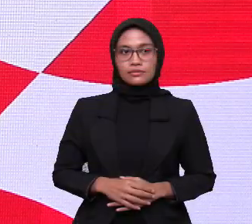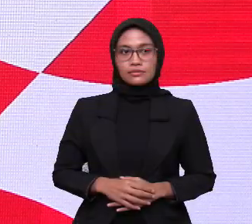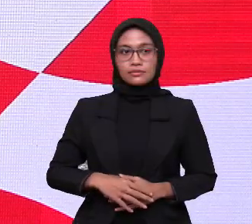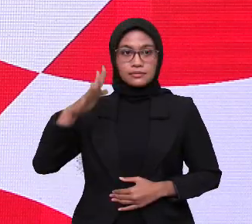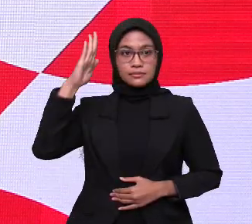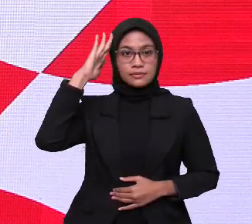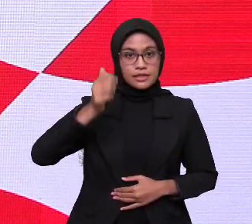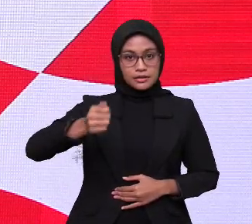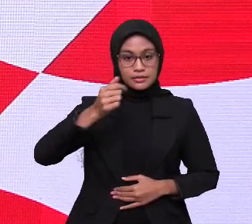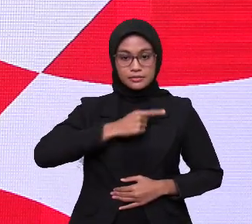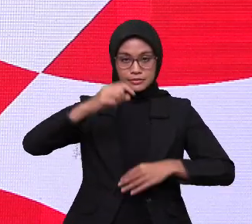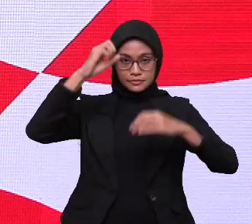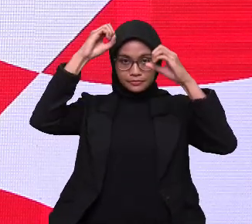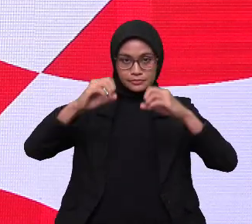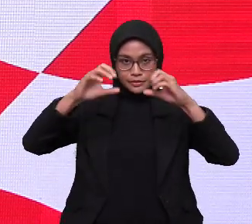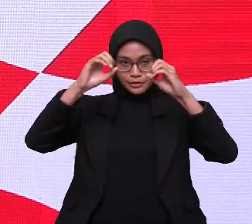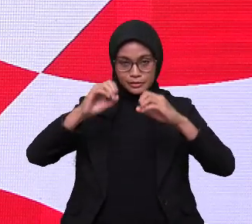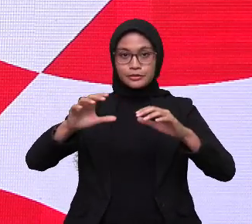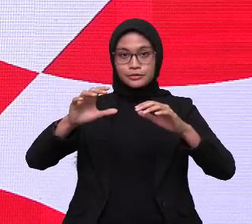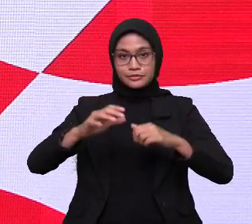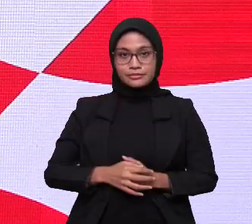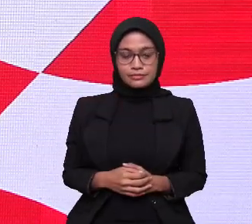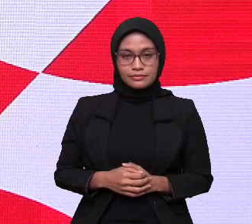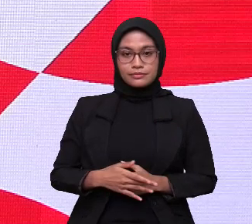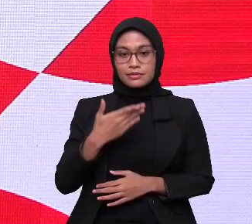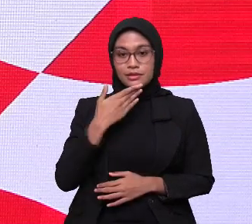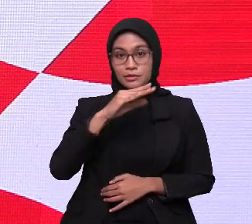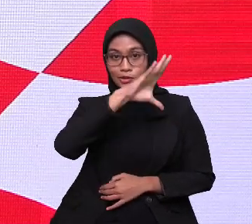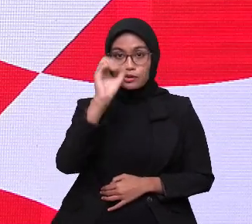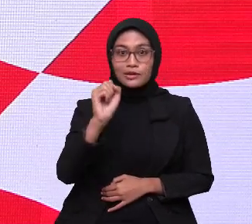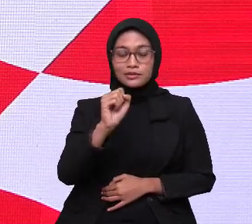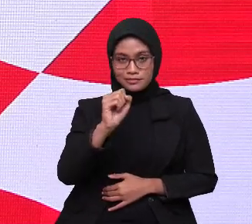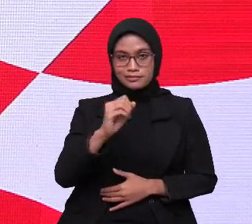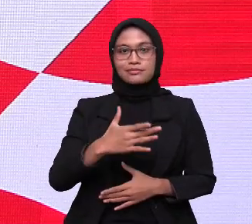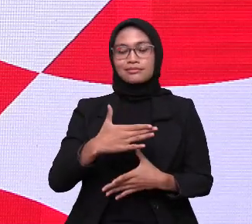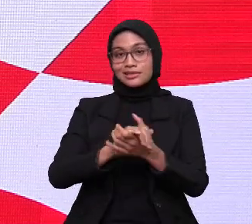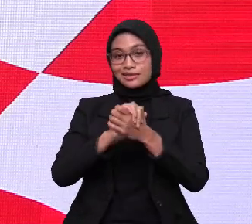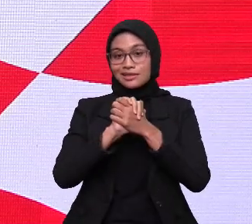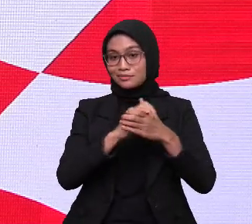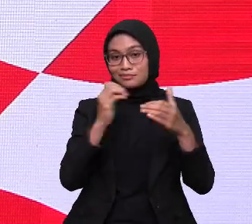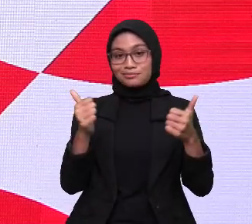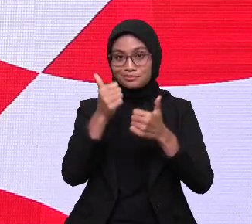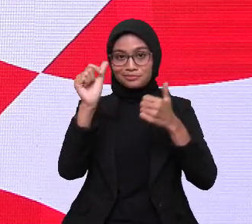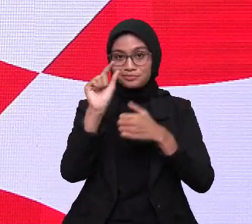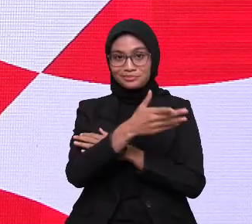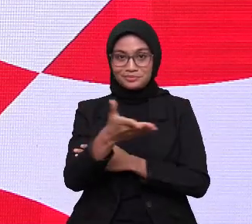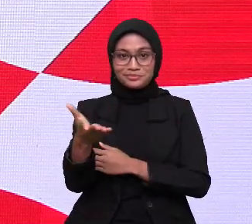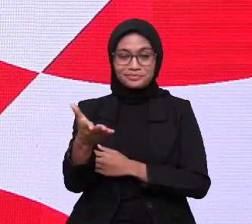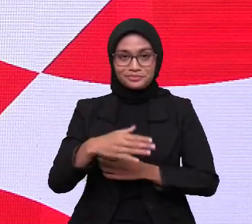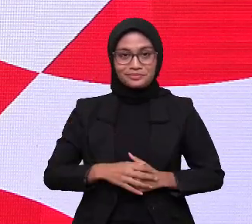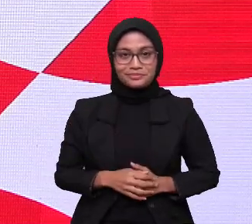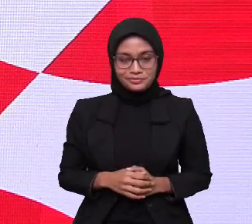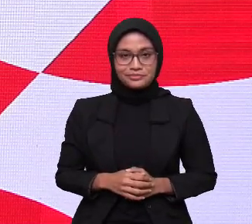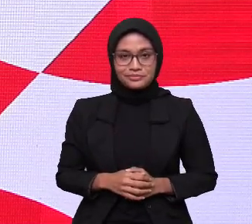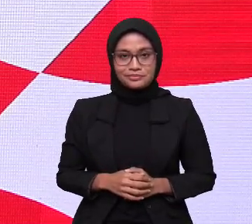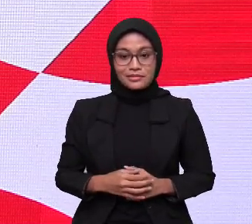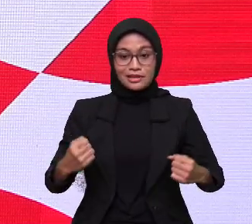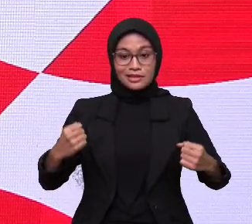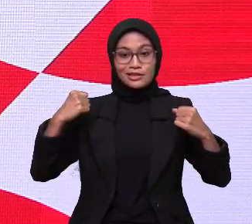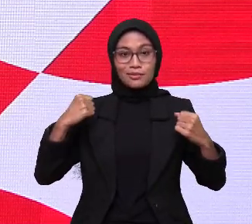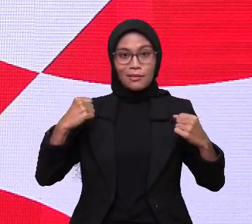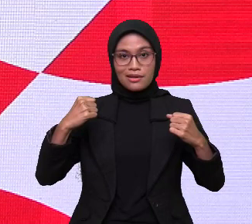Halo Assalamualaikum warahmatullahi wabarakatuh selamat sore salam sejahtera untuk kita semuanya masih dalam Semangat